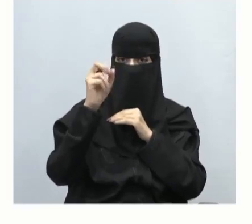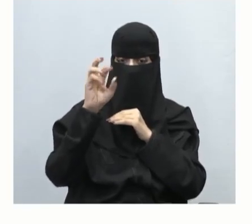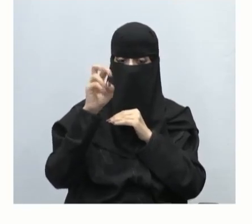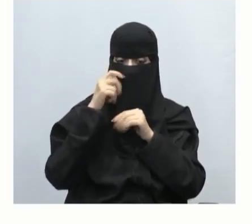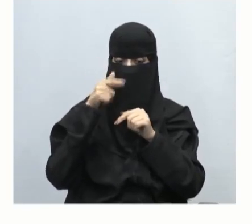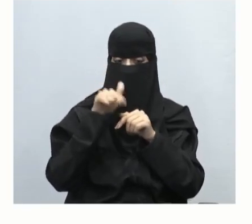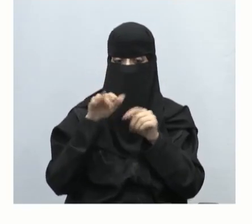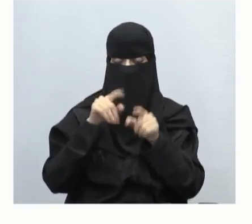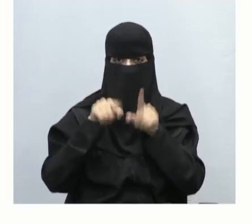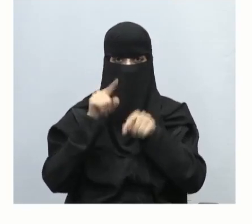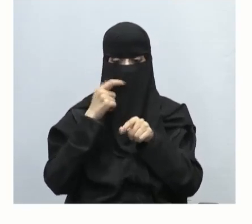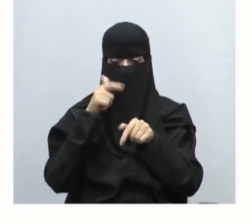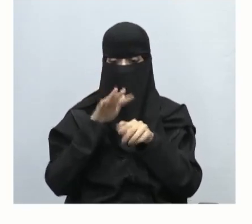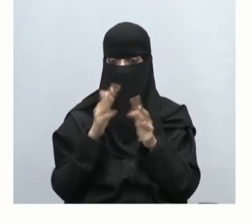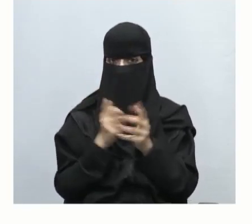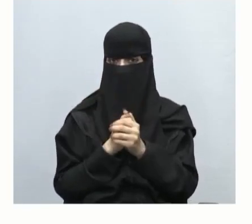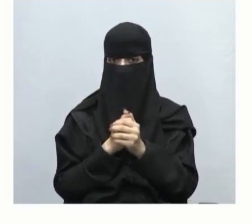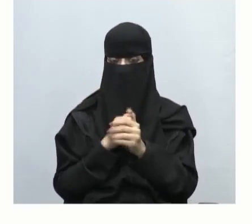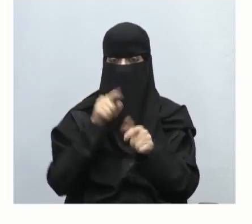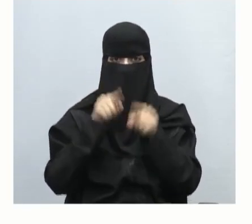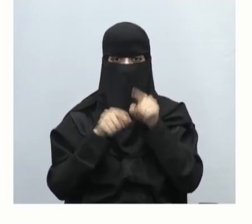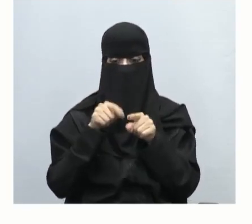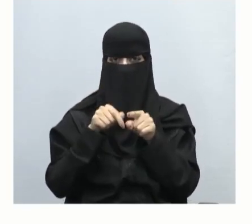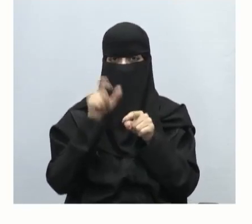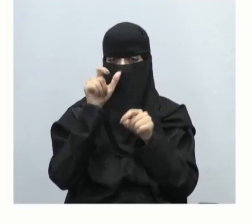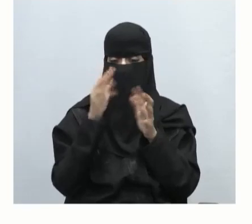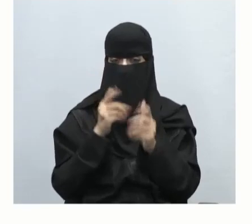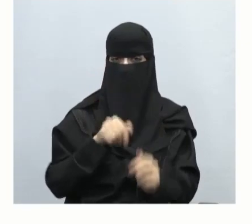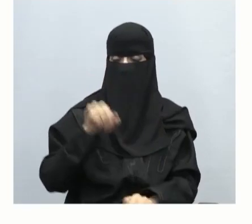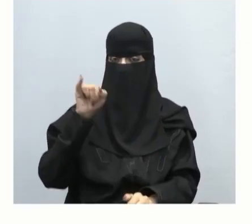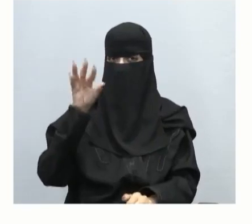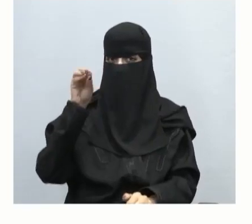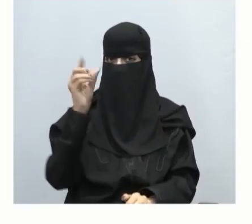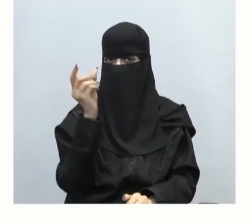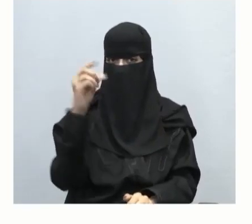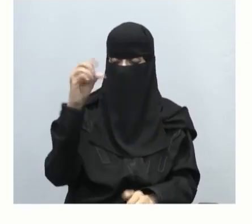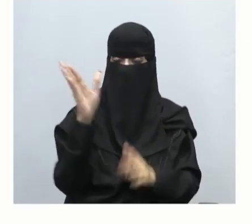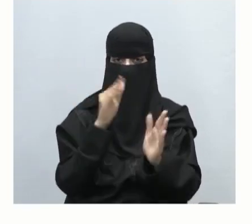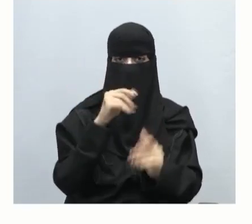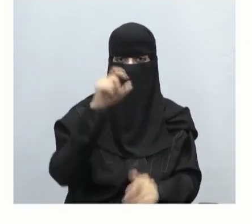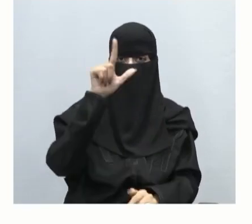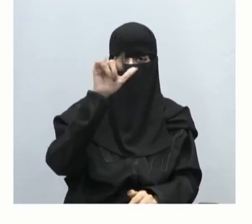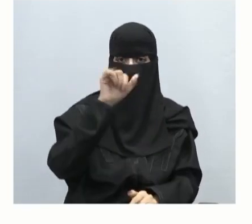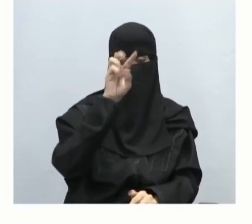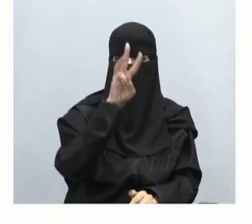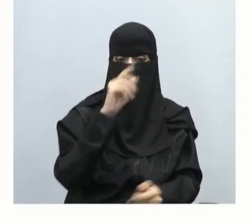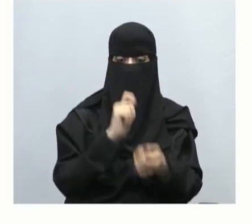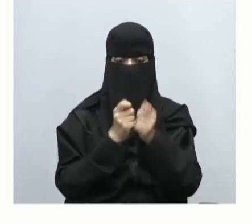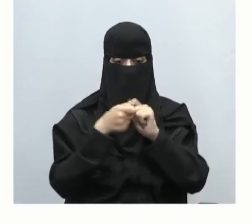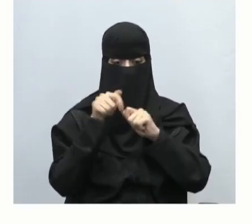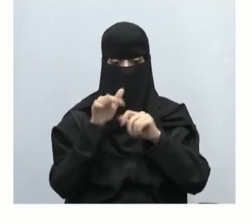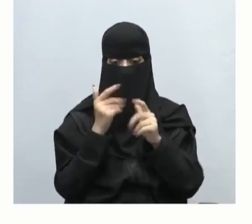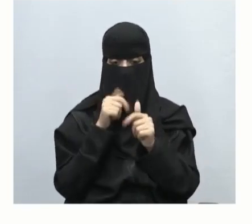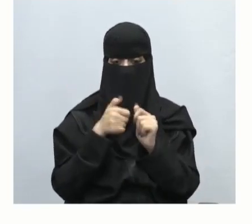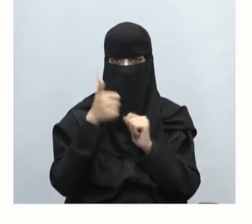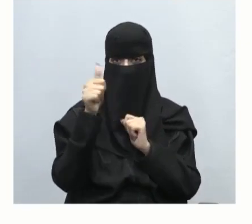هنا احترت في من احترت في مهند وليث هل البديل